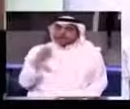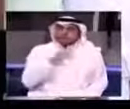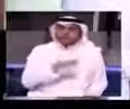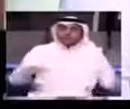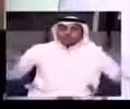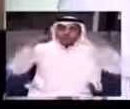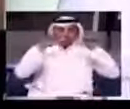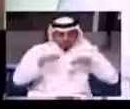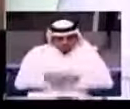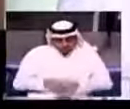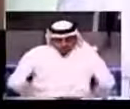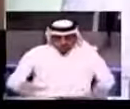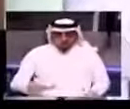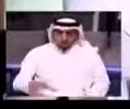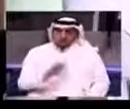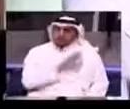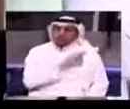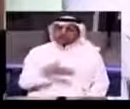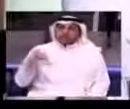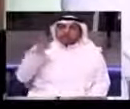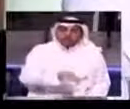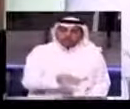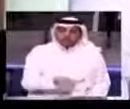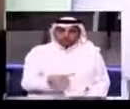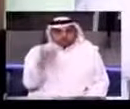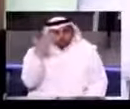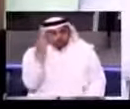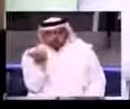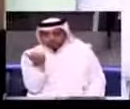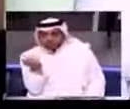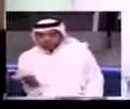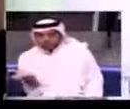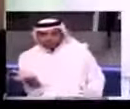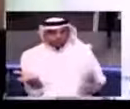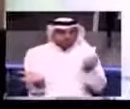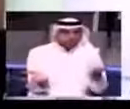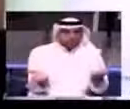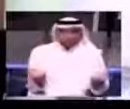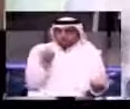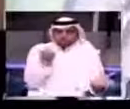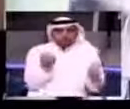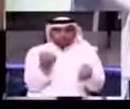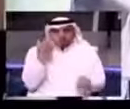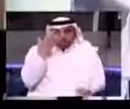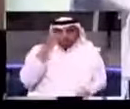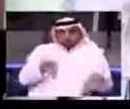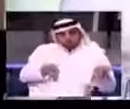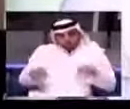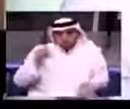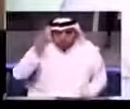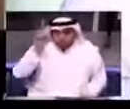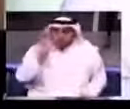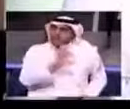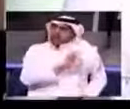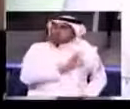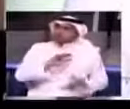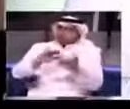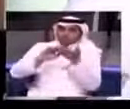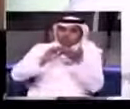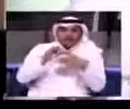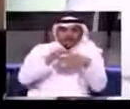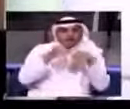والأرض ورحيمهما، تؤتيهما من تشاء وتنزعهما من تشاء، اغنني برحمة من عندك تغنيني